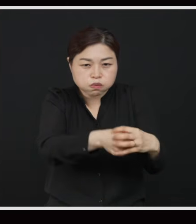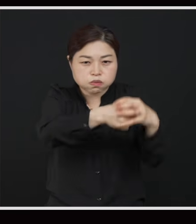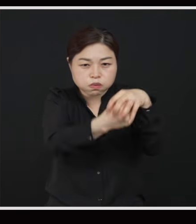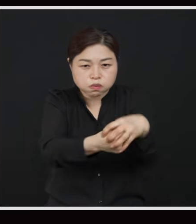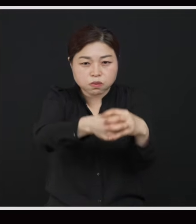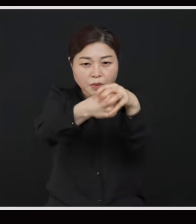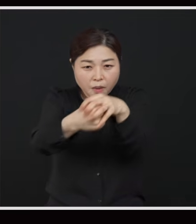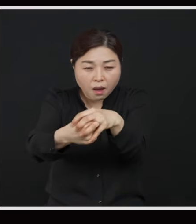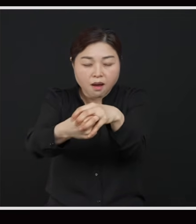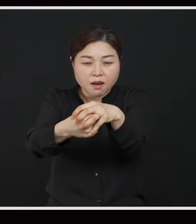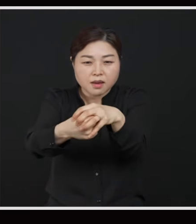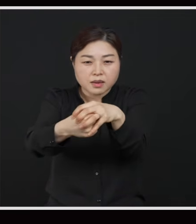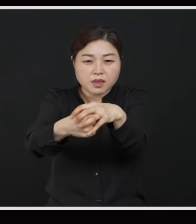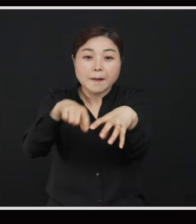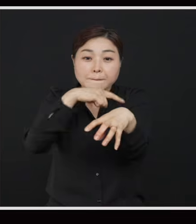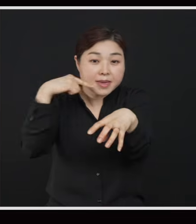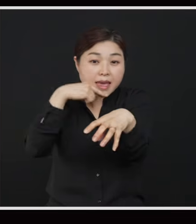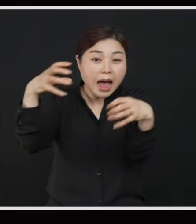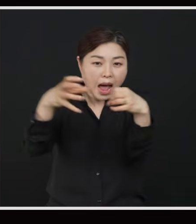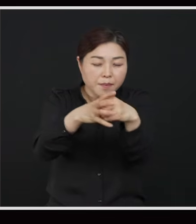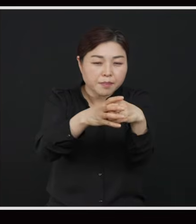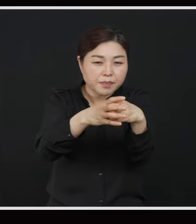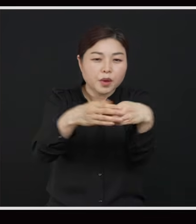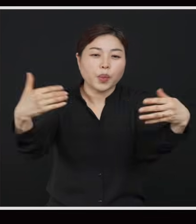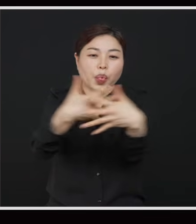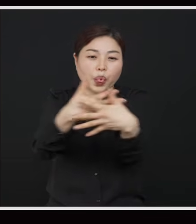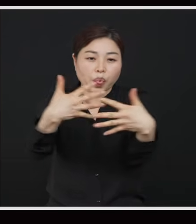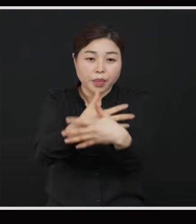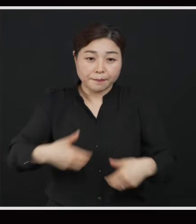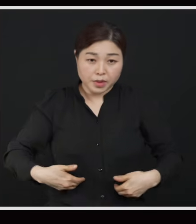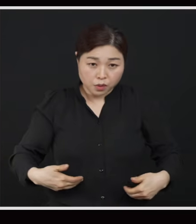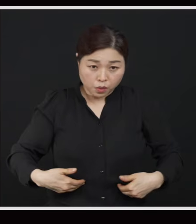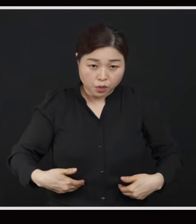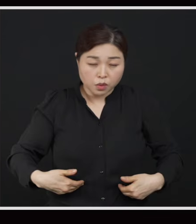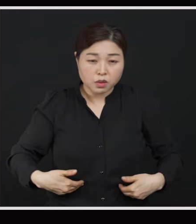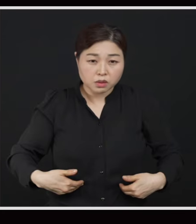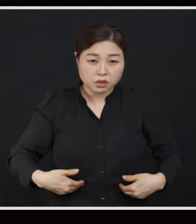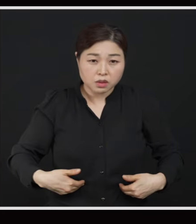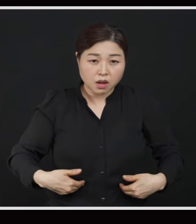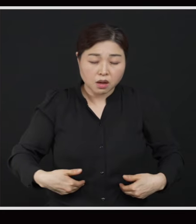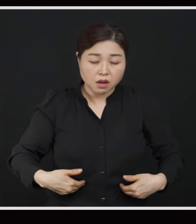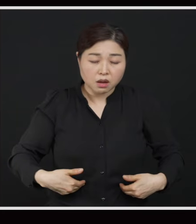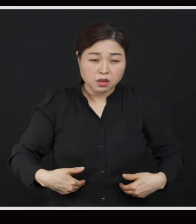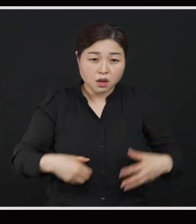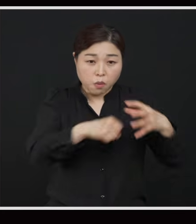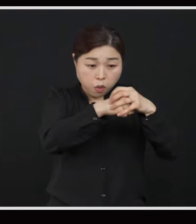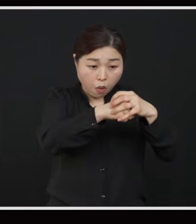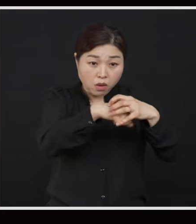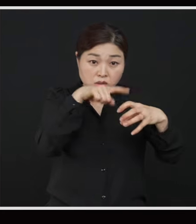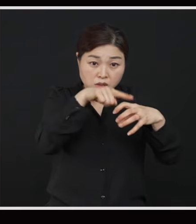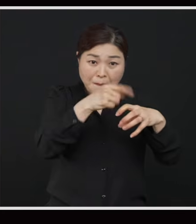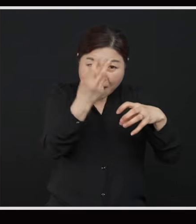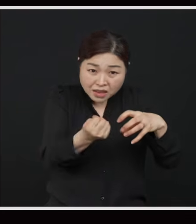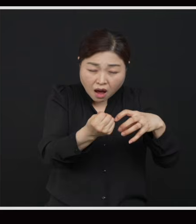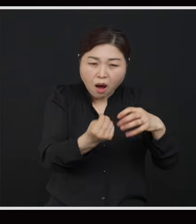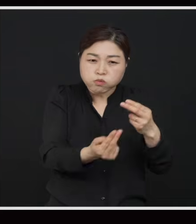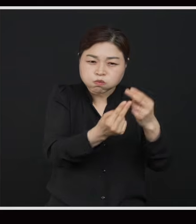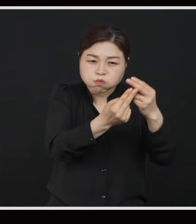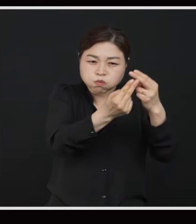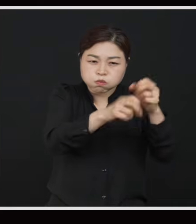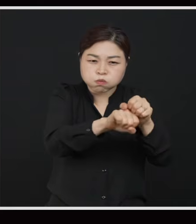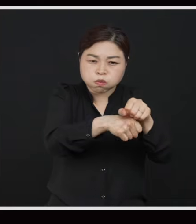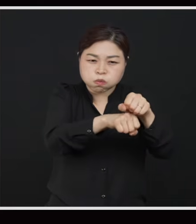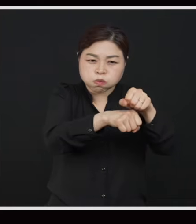지금 이렇게 혈액을 통해서 적재적소에 보내야 되는데 너무 많으면은 이게 쌓이면서